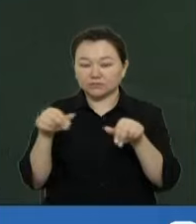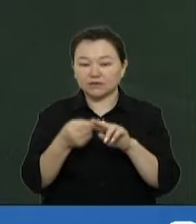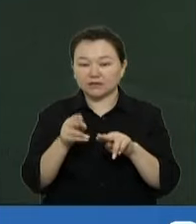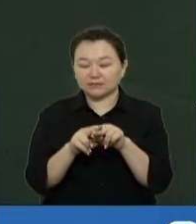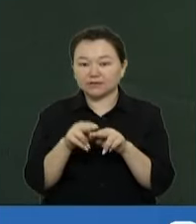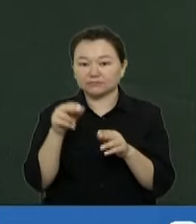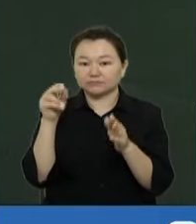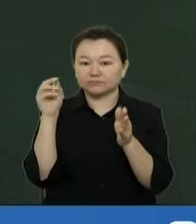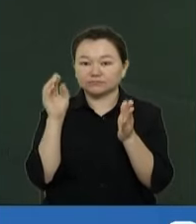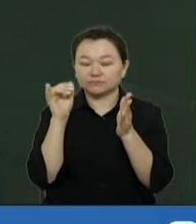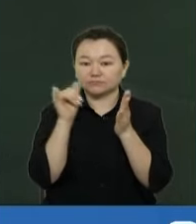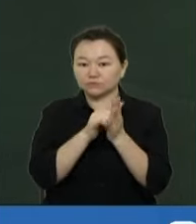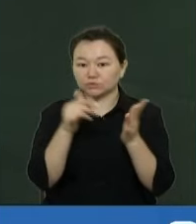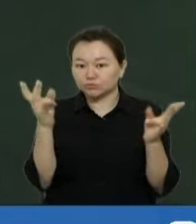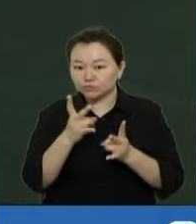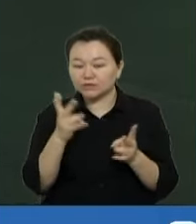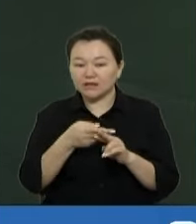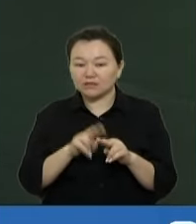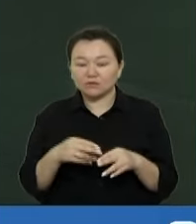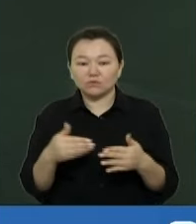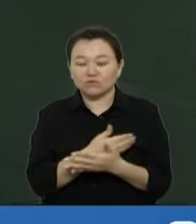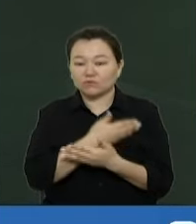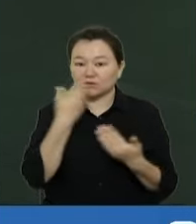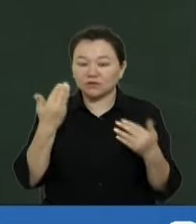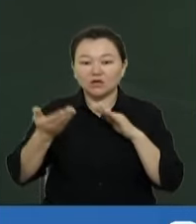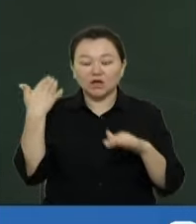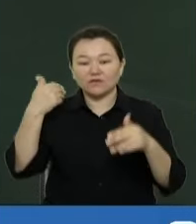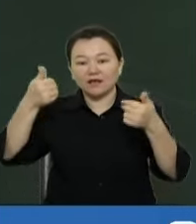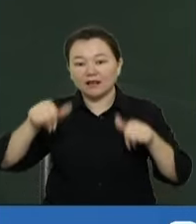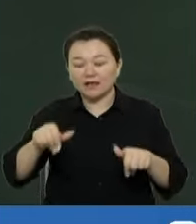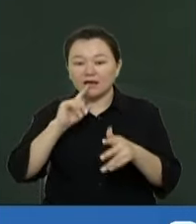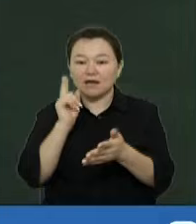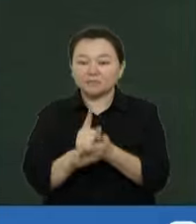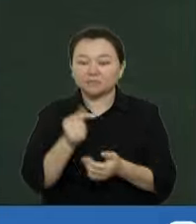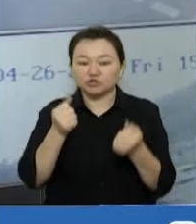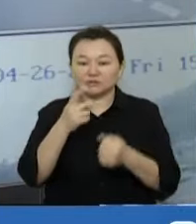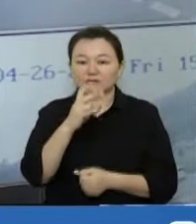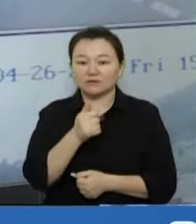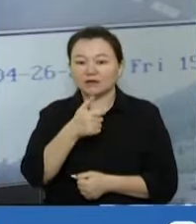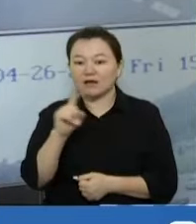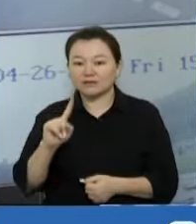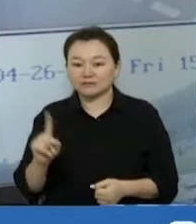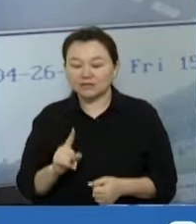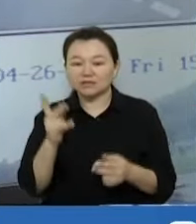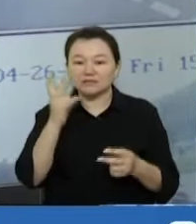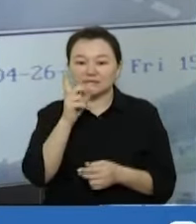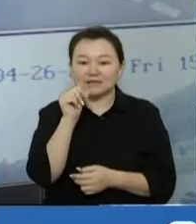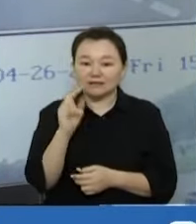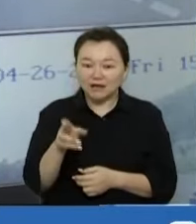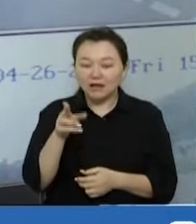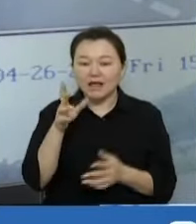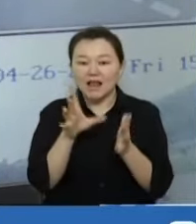так для Казахстана эта практика не Нова ранее клеить наклейки обязали машины на газе опознавательный знак